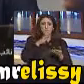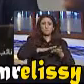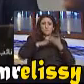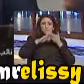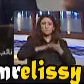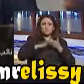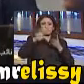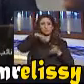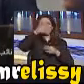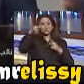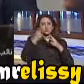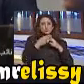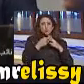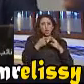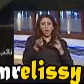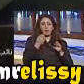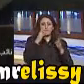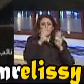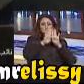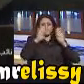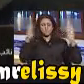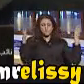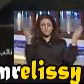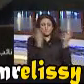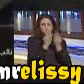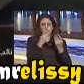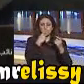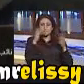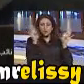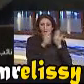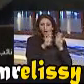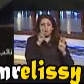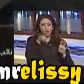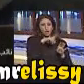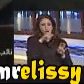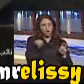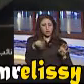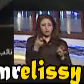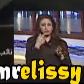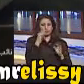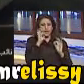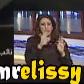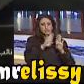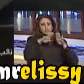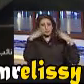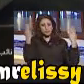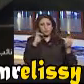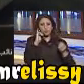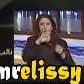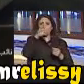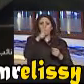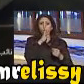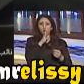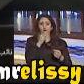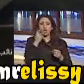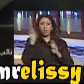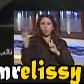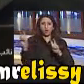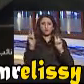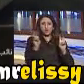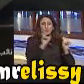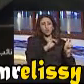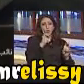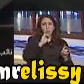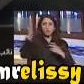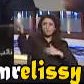خدمات للمواطنين. طبعا غلط المجمع او ما كل المواطنين الى الاداء مصالحهم يؤدي الى تعطيل مصالح